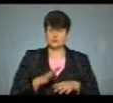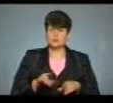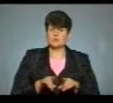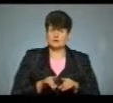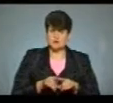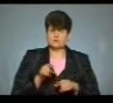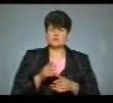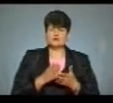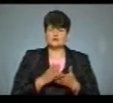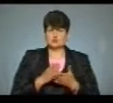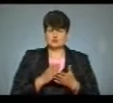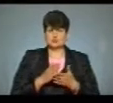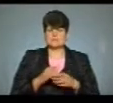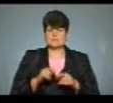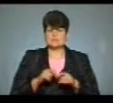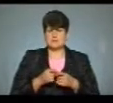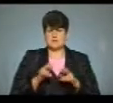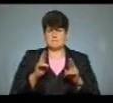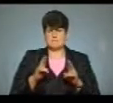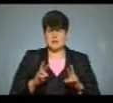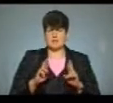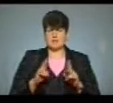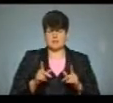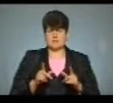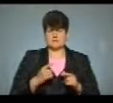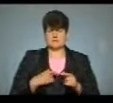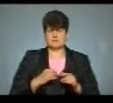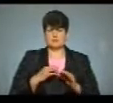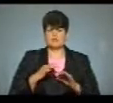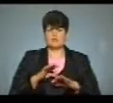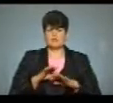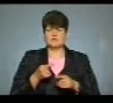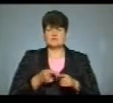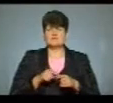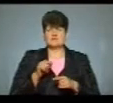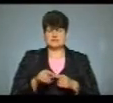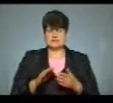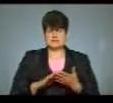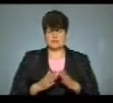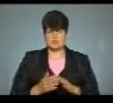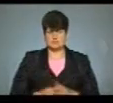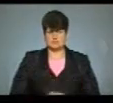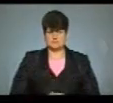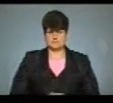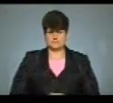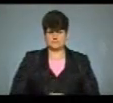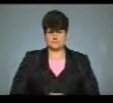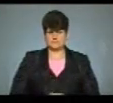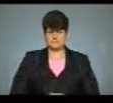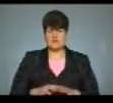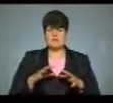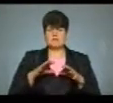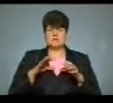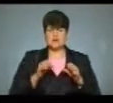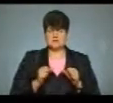служба ветмедицини знає, скажімо, правила, як поступати в такій ситуації. Соломія Струс, Андрій Бодак, новини. Власниця